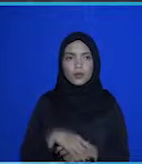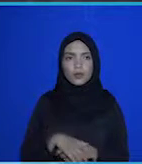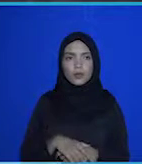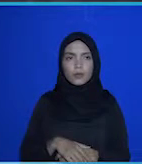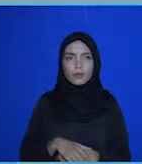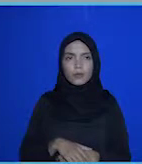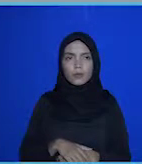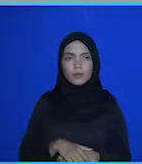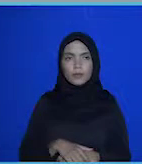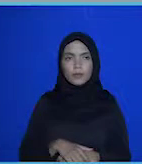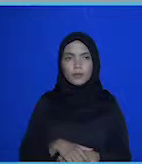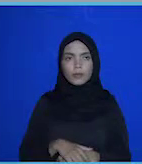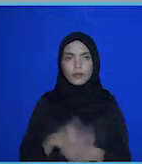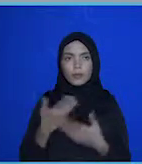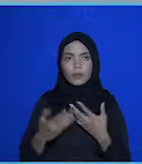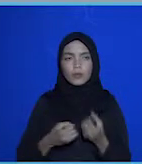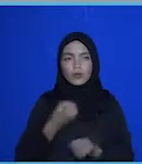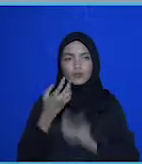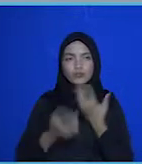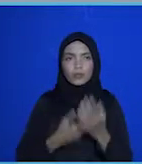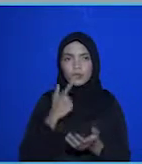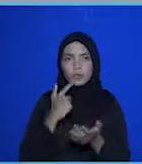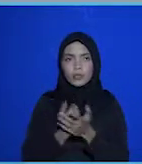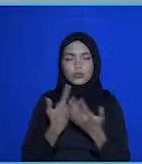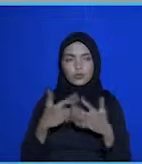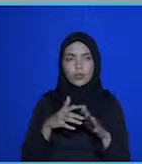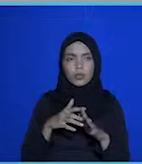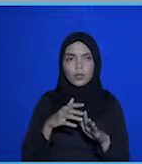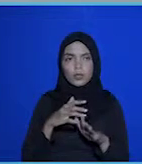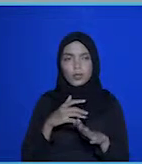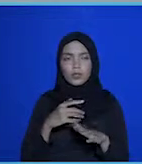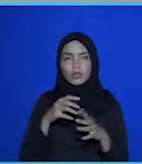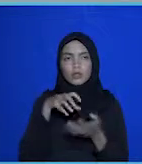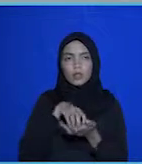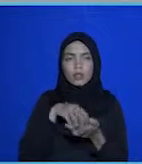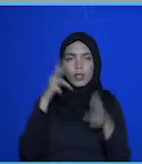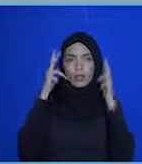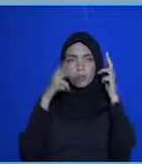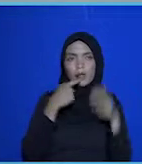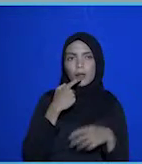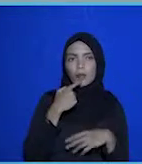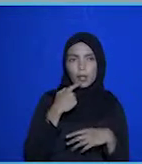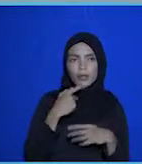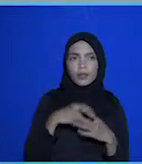yang penting yang telah kami lakukan di Nusa Tenggara Barat sejak bencana